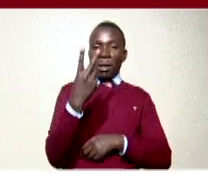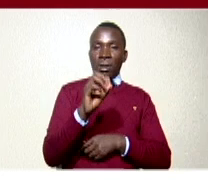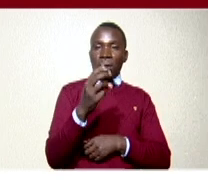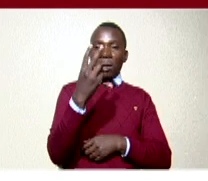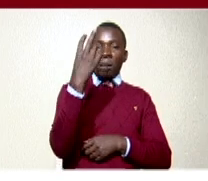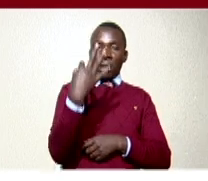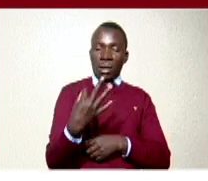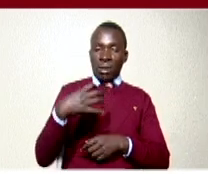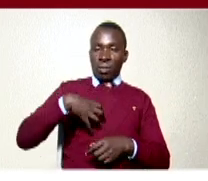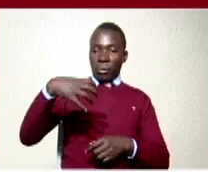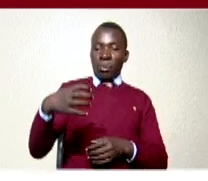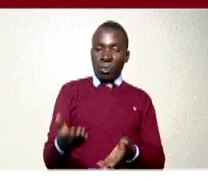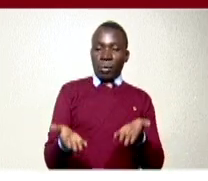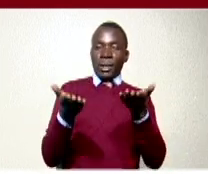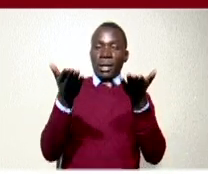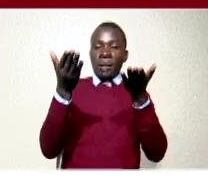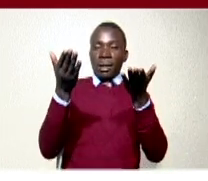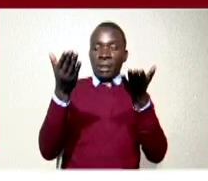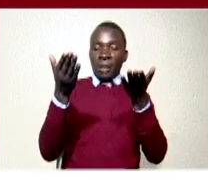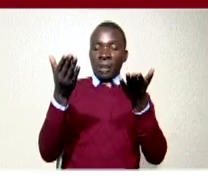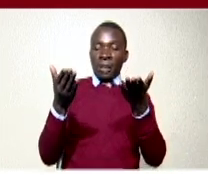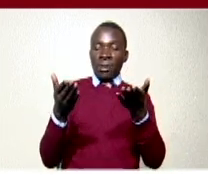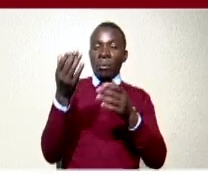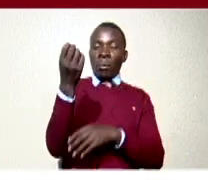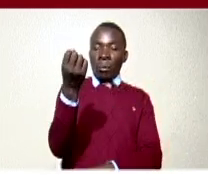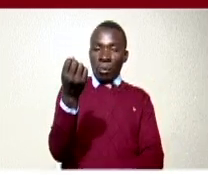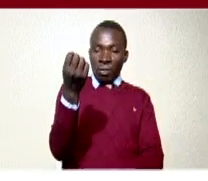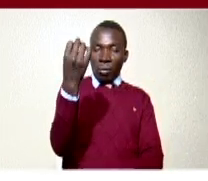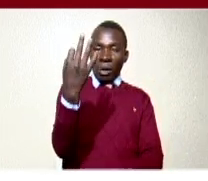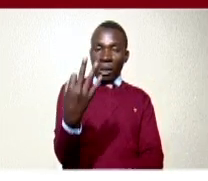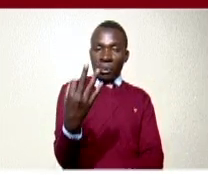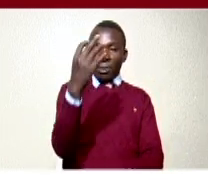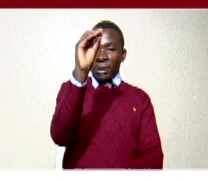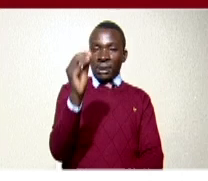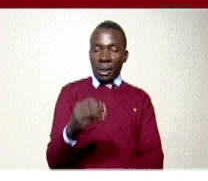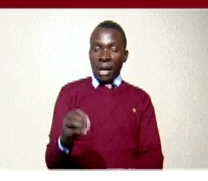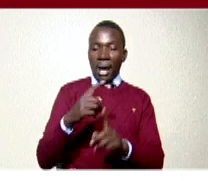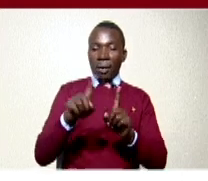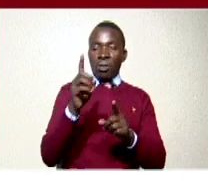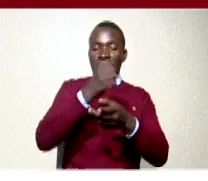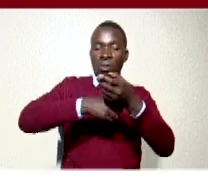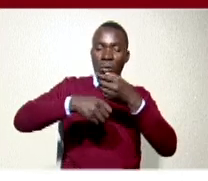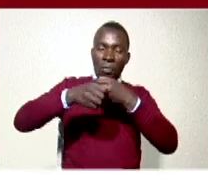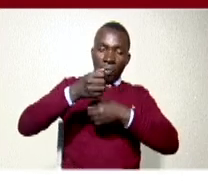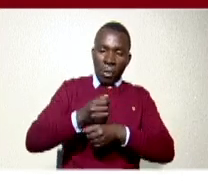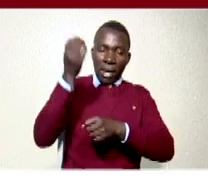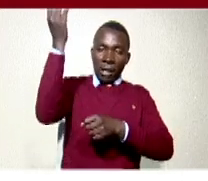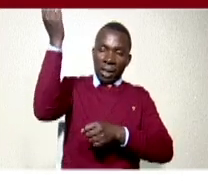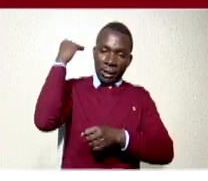2023 ubukungu buzazamuka ku rugero rwa 3% mu gihe umwaka ushize